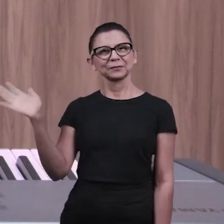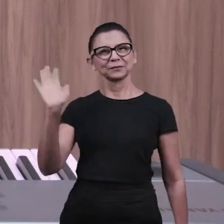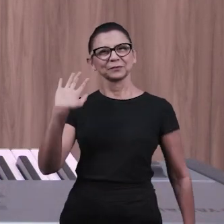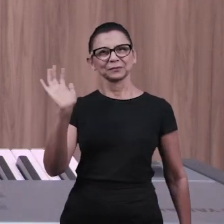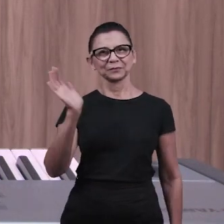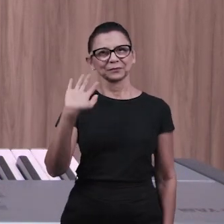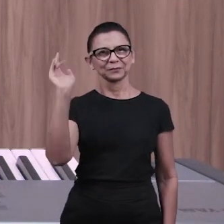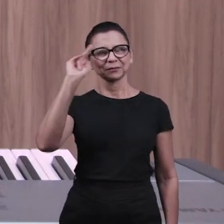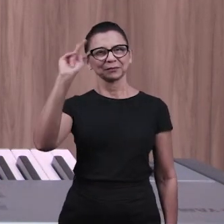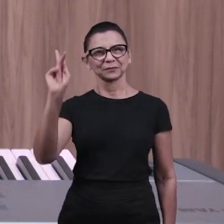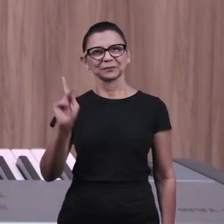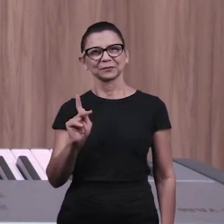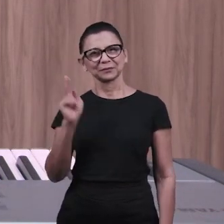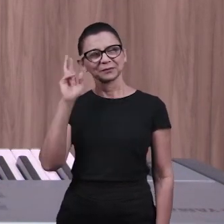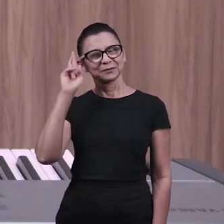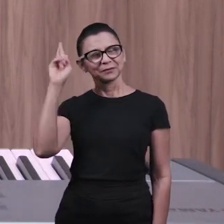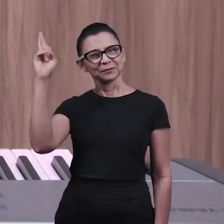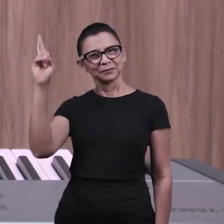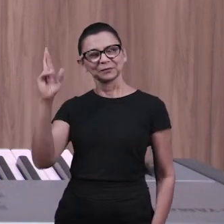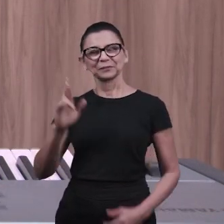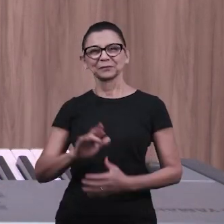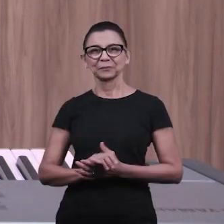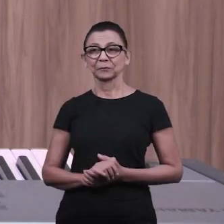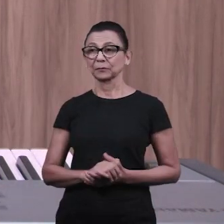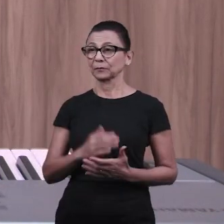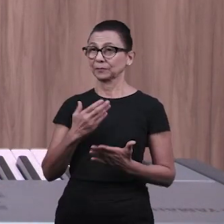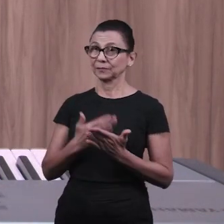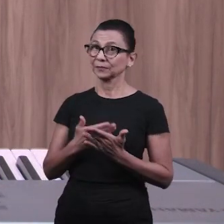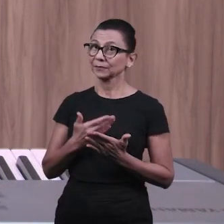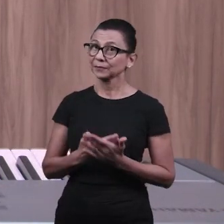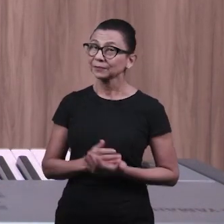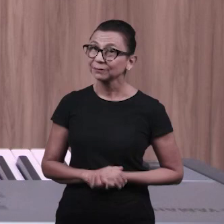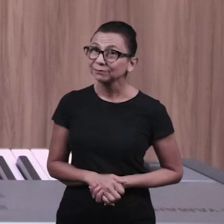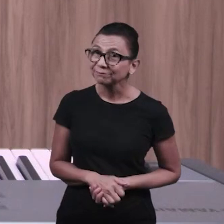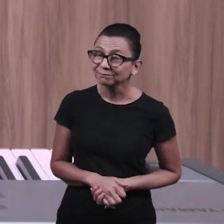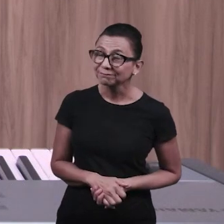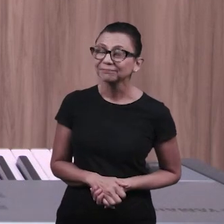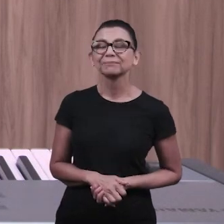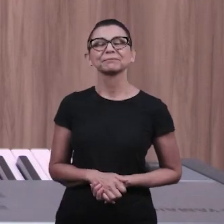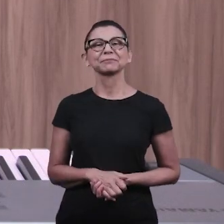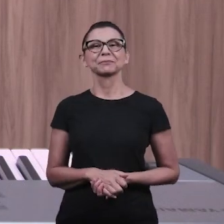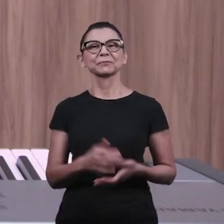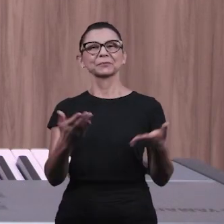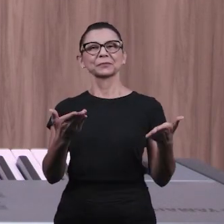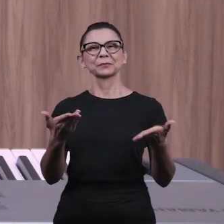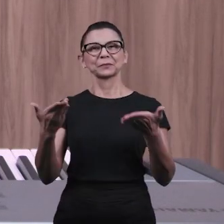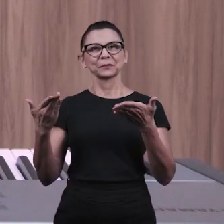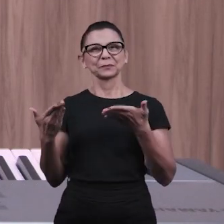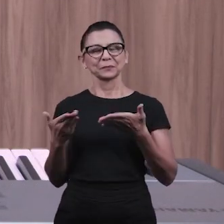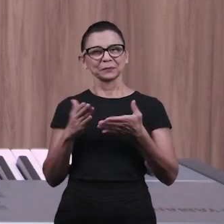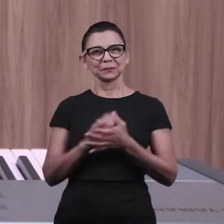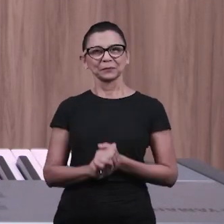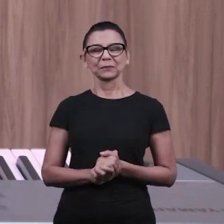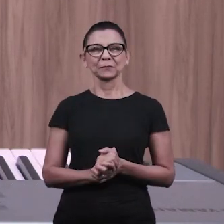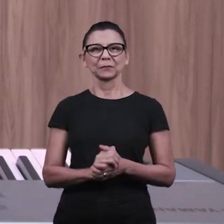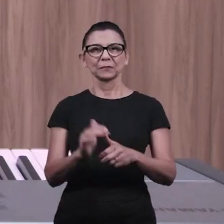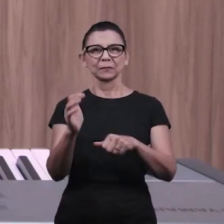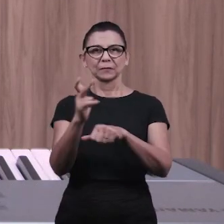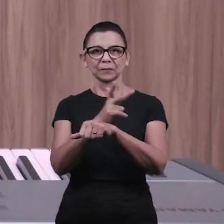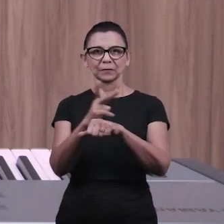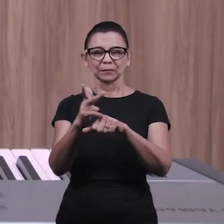Bonjour les enfants, la paix du Seigneur. Vous étudiez beaucoup, donc je vous invite à nous envoyer votre vidéo,